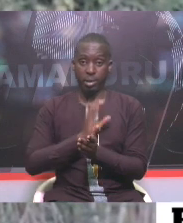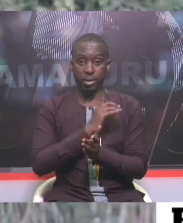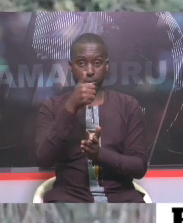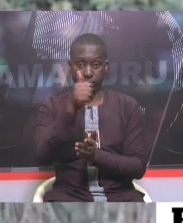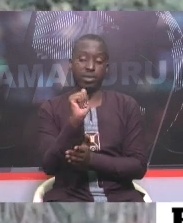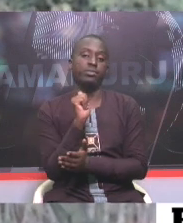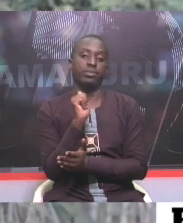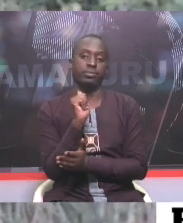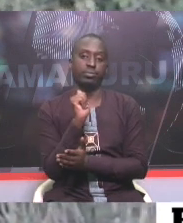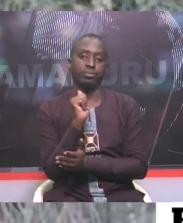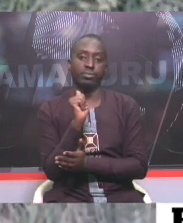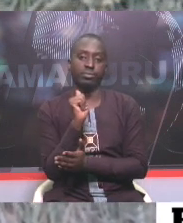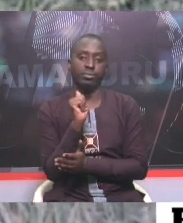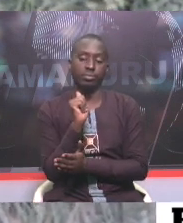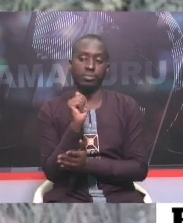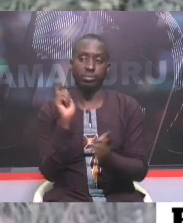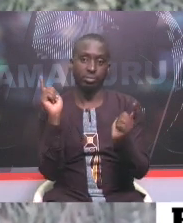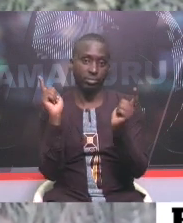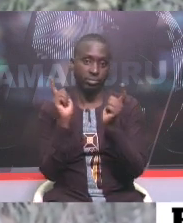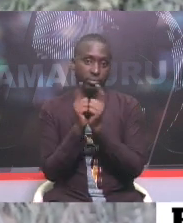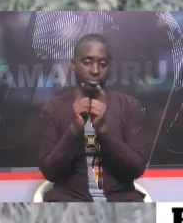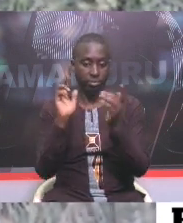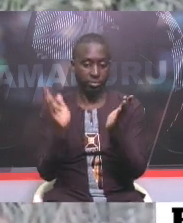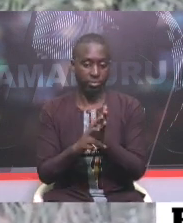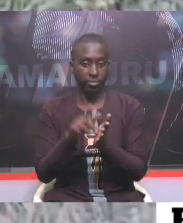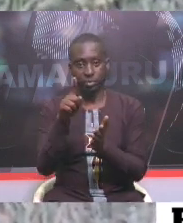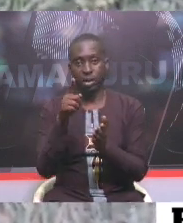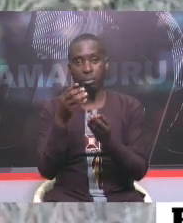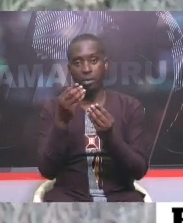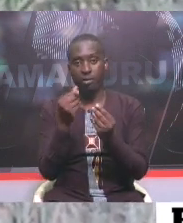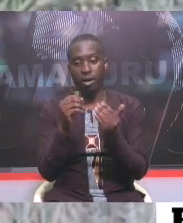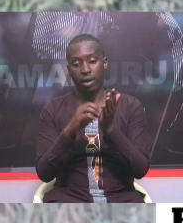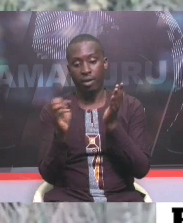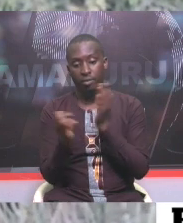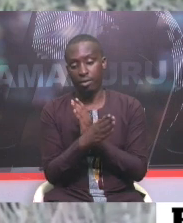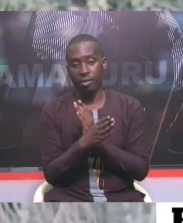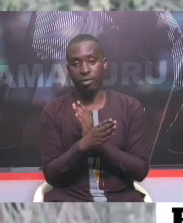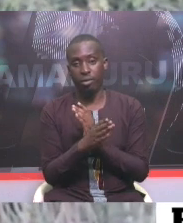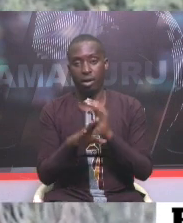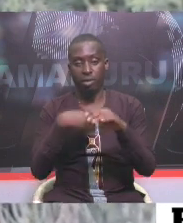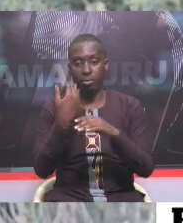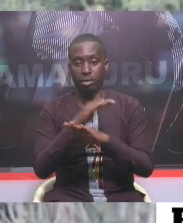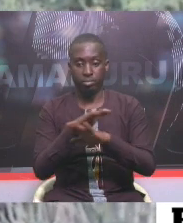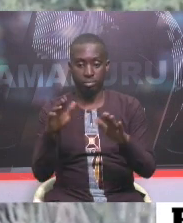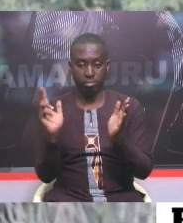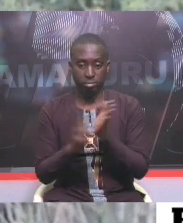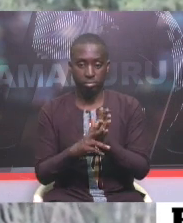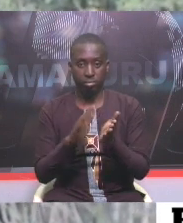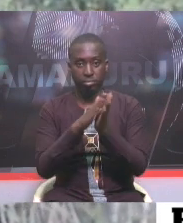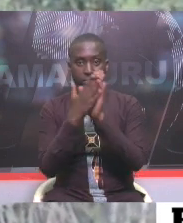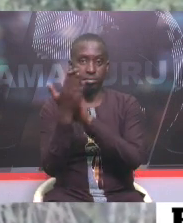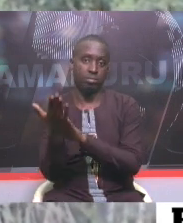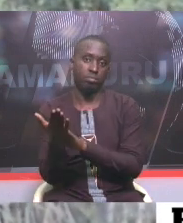ariyo yaseya iterana ikabyemeza ko iyo garanti ivaho yamara guterana